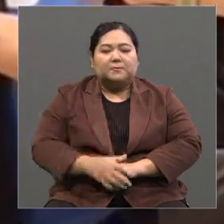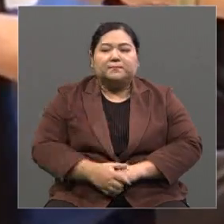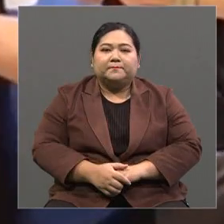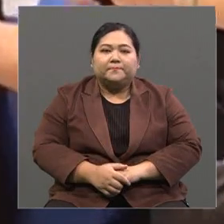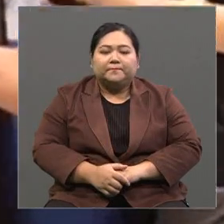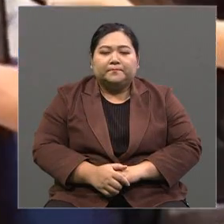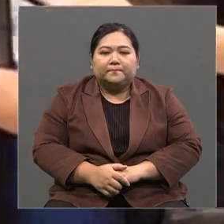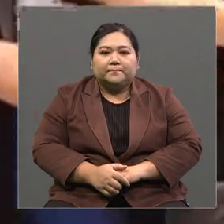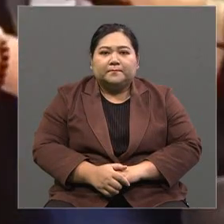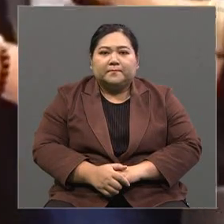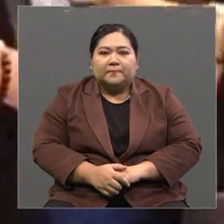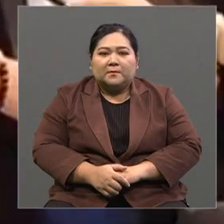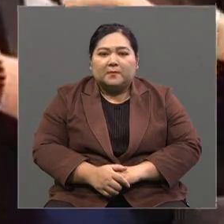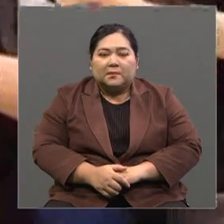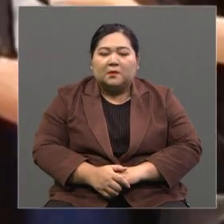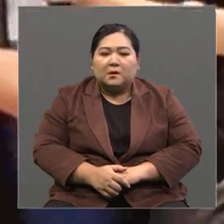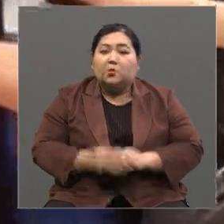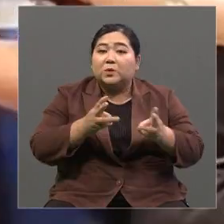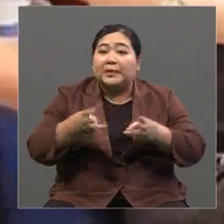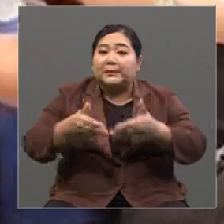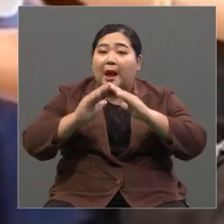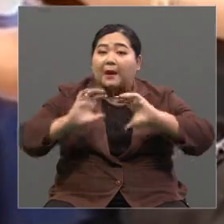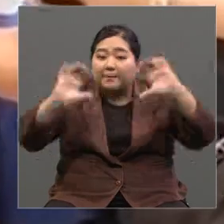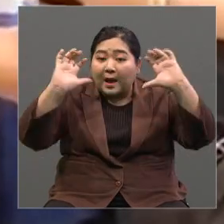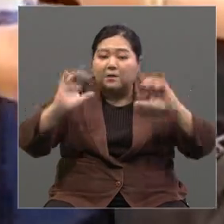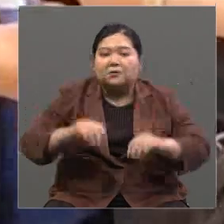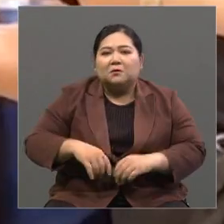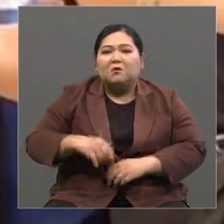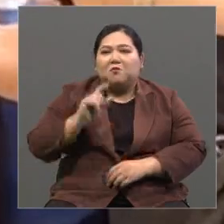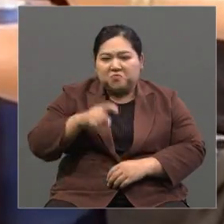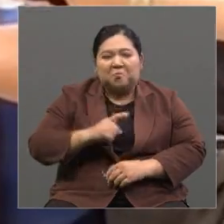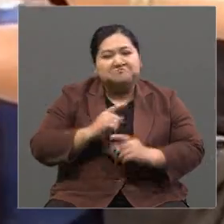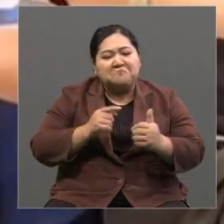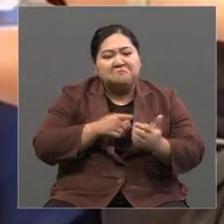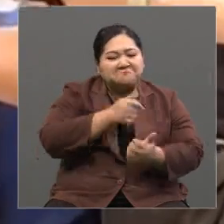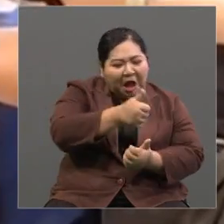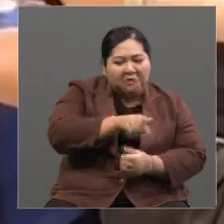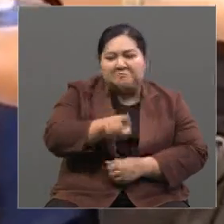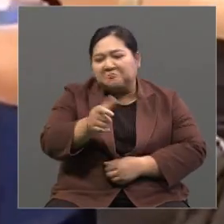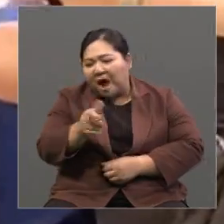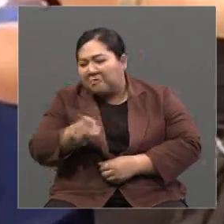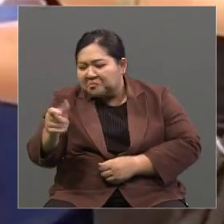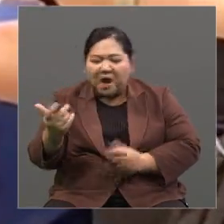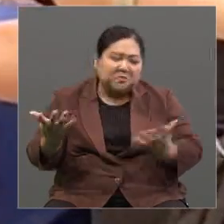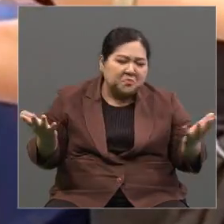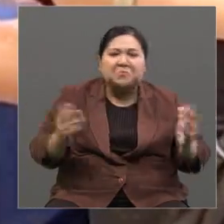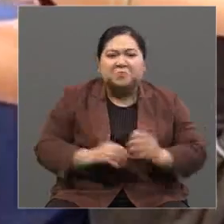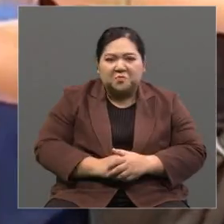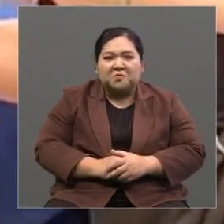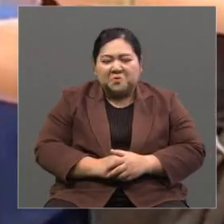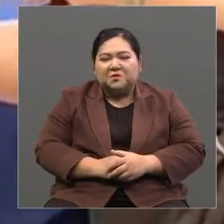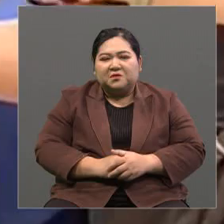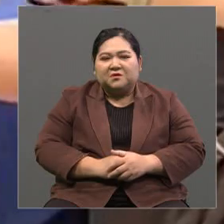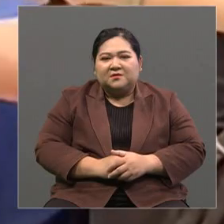นแนวทางในการจัดตั้งรัฐบาลตอนนี้คุณวิทยาบอกว่าทุกอย่างเป็นไปได้หมดทุกทางครับ แต่ก็คิดว่าช่วงนี้ต้องเว้นระยะ